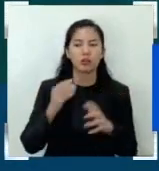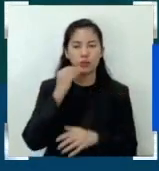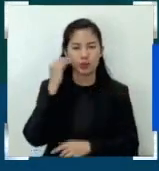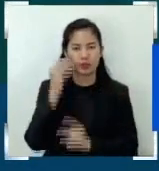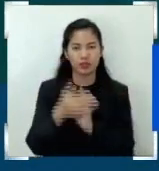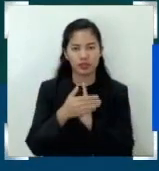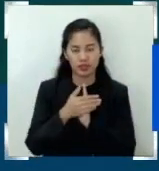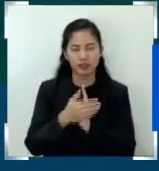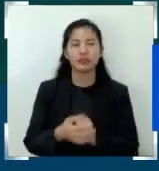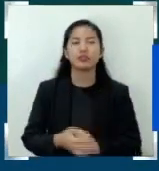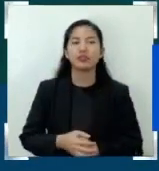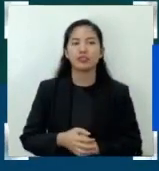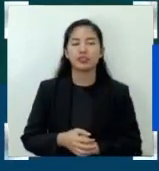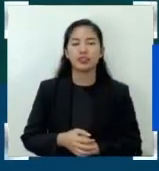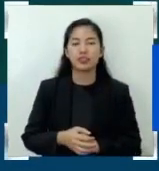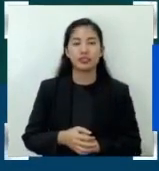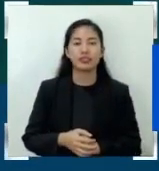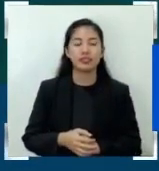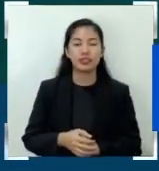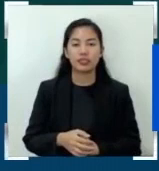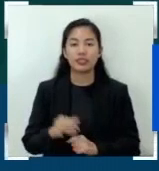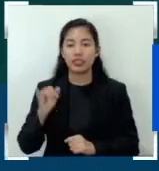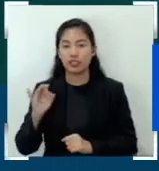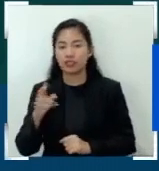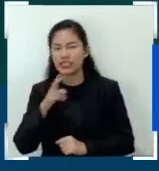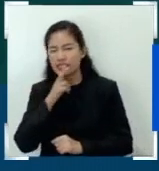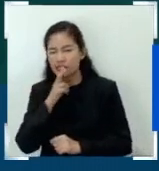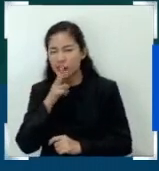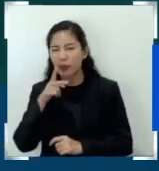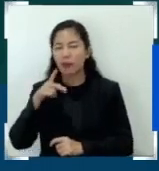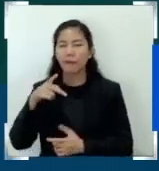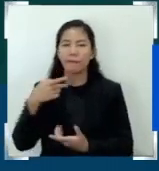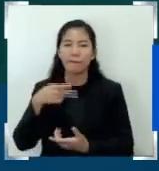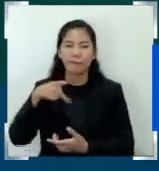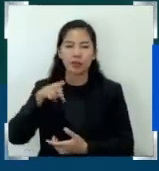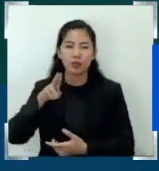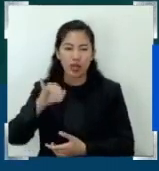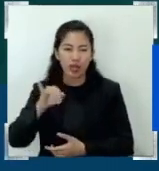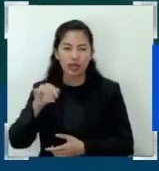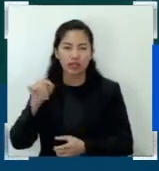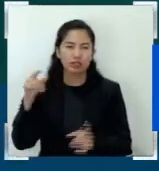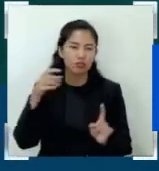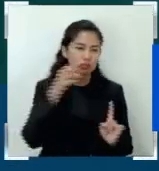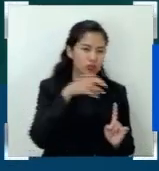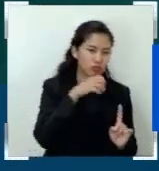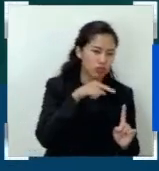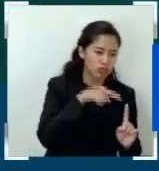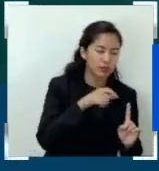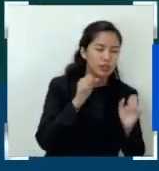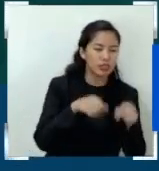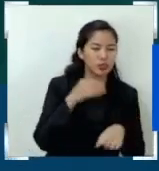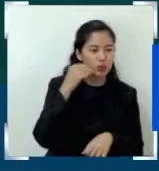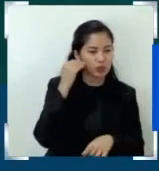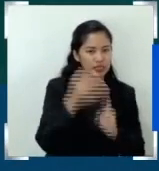contacts ng suspect, probable, or confirmed COVID-19 cases subject to the more specific protocols